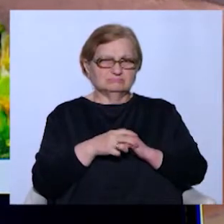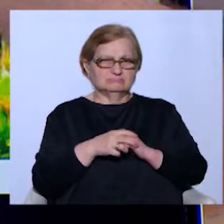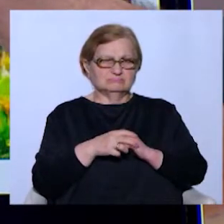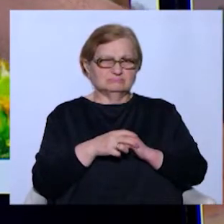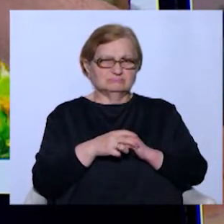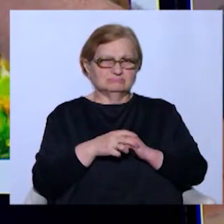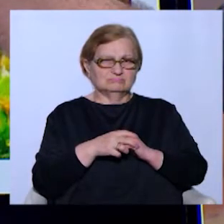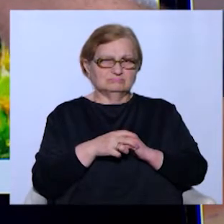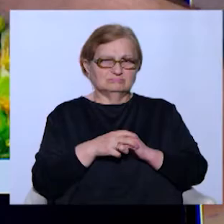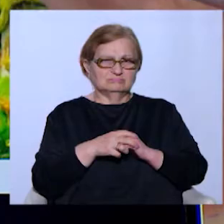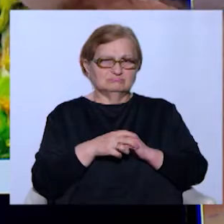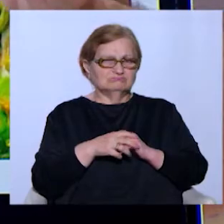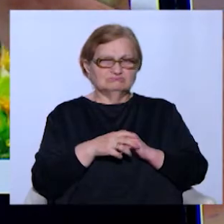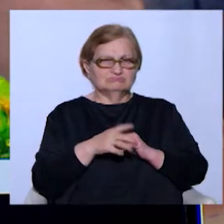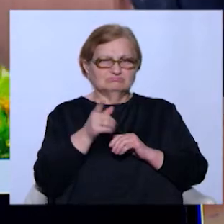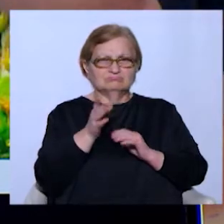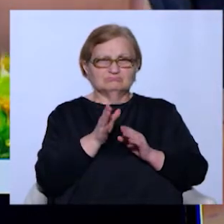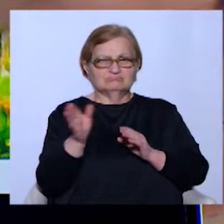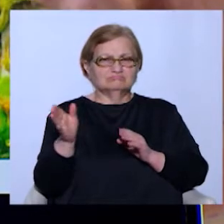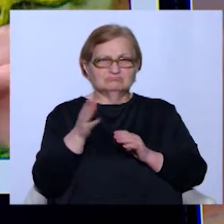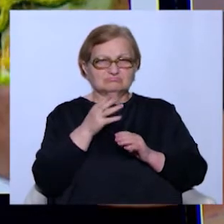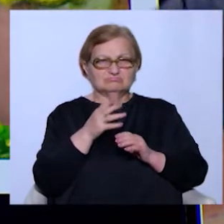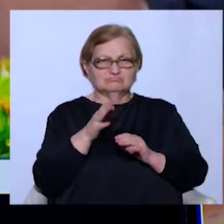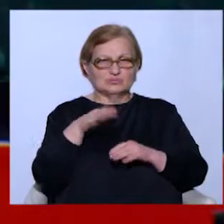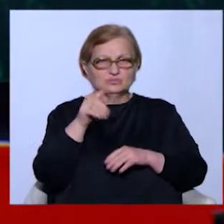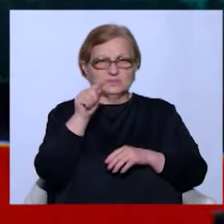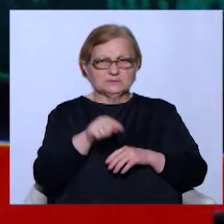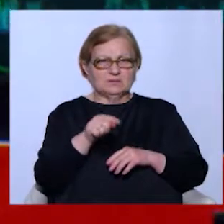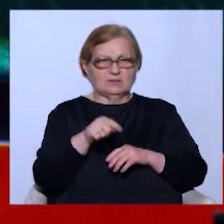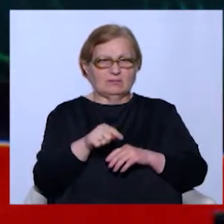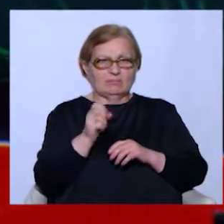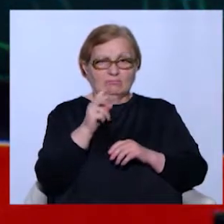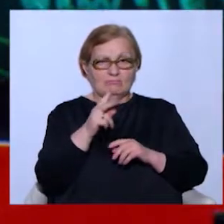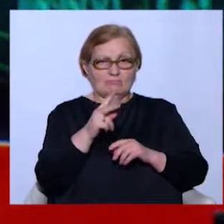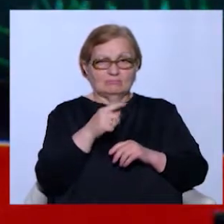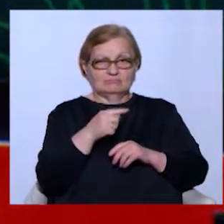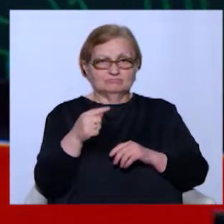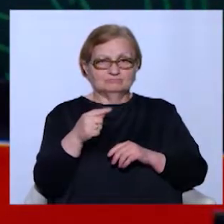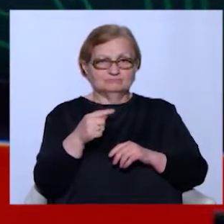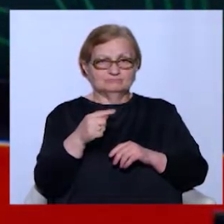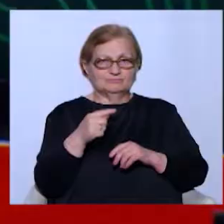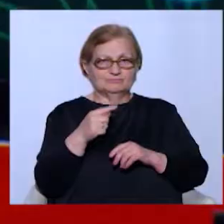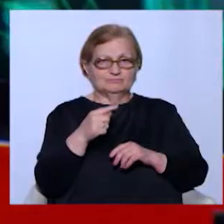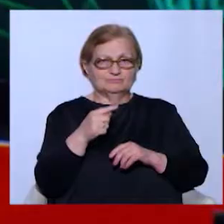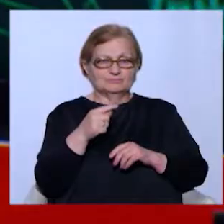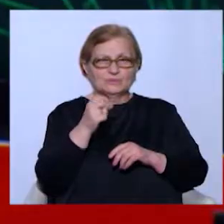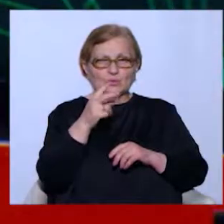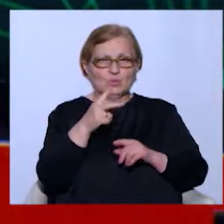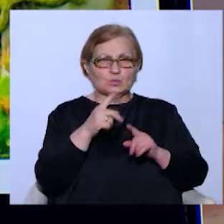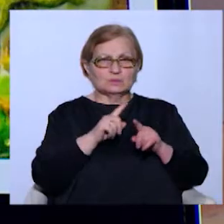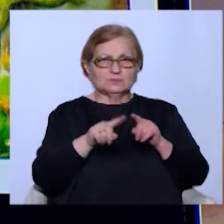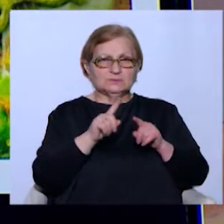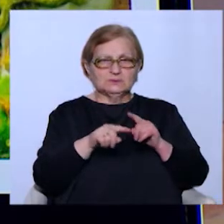იგი მარჯვნივ არ უნდა წავიდეთ. მოდი ქვემოთ წავიდეთ. 12-ს გამოვაკლოთ 5. აბა, აბა,